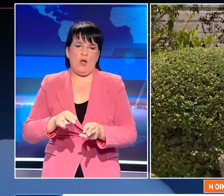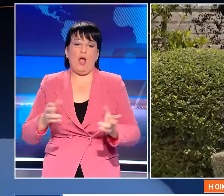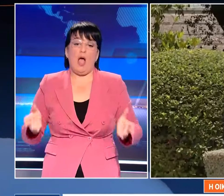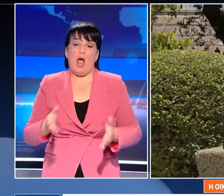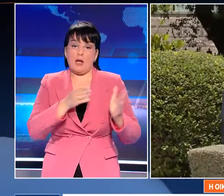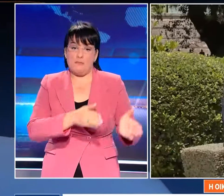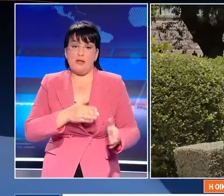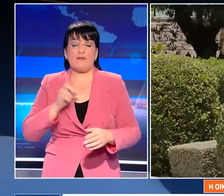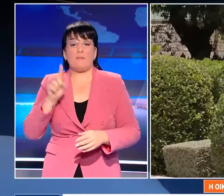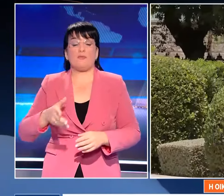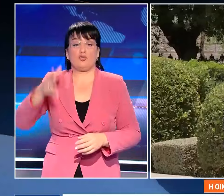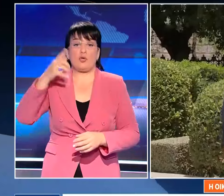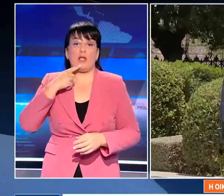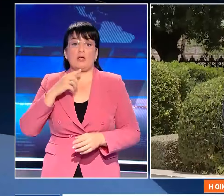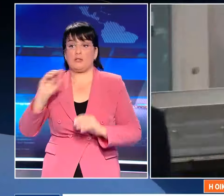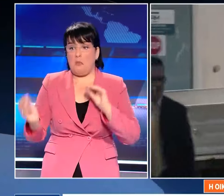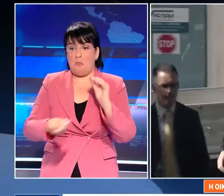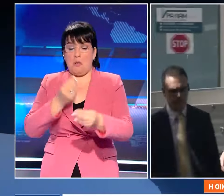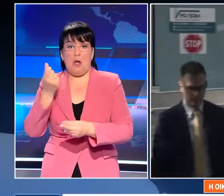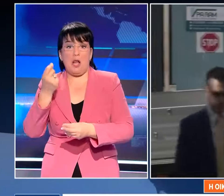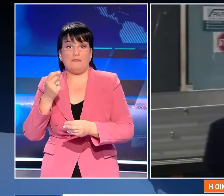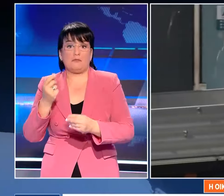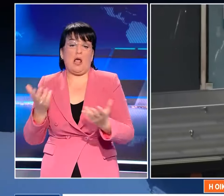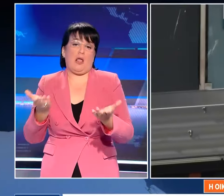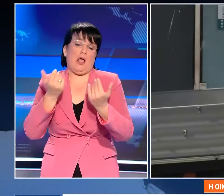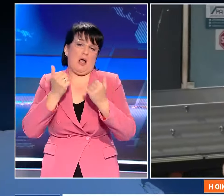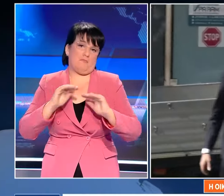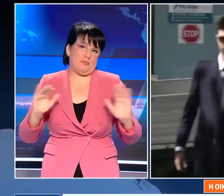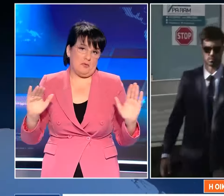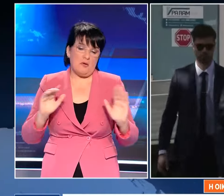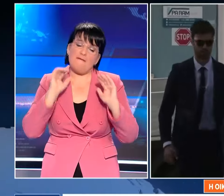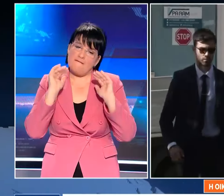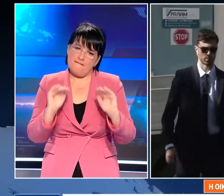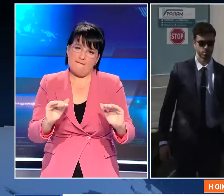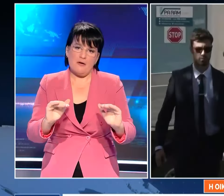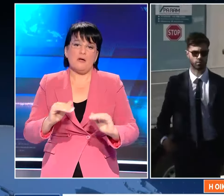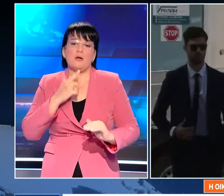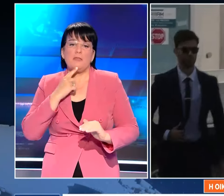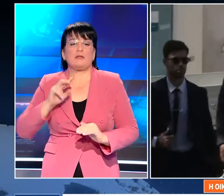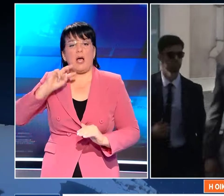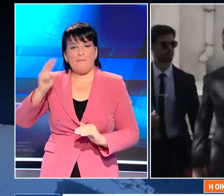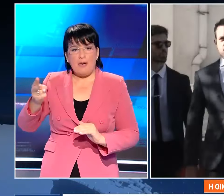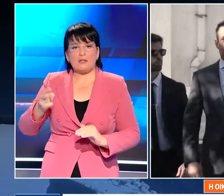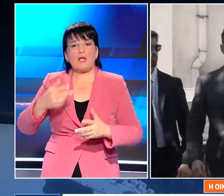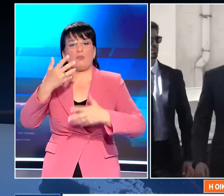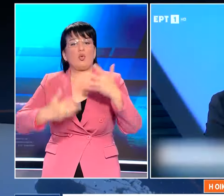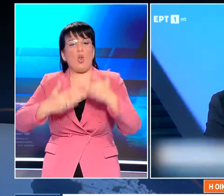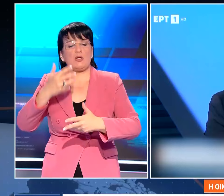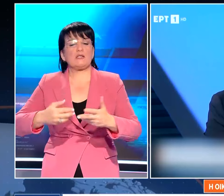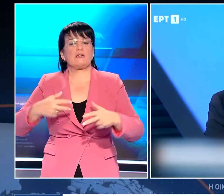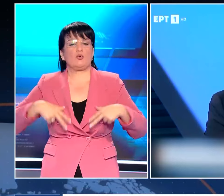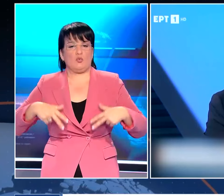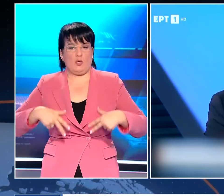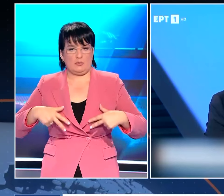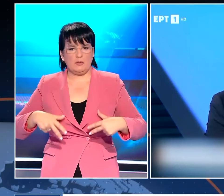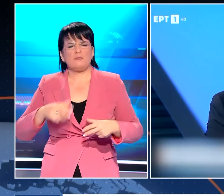υπάρχουν λεφτόδεντρα, απαντά ο Κυριάκος Μητσοτάκης, αναμένοντας την κοστολόγηση του προγράμματος του ΣΥΡΙΖΑ από το Γενικό Λογιστήριο του Κράτους. Λεφτόδεντρα